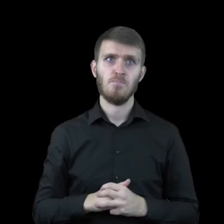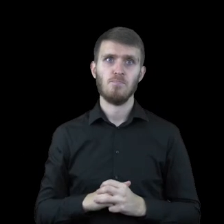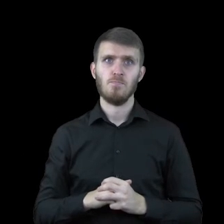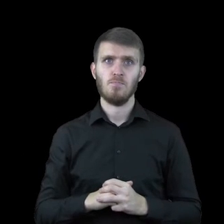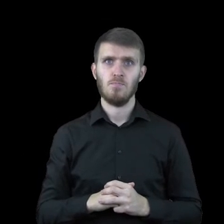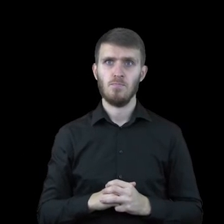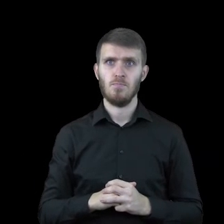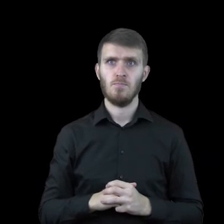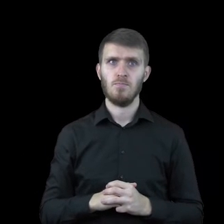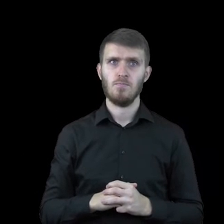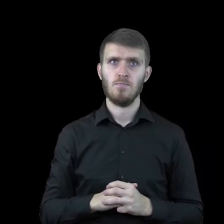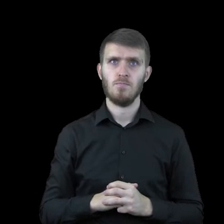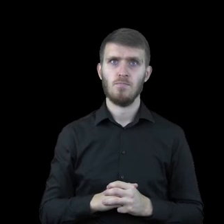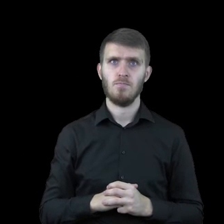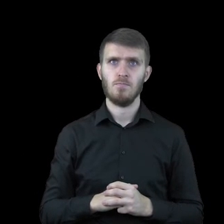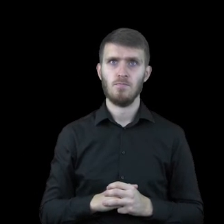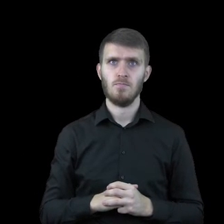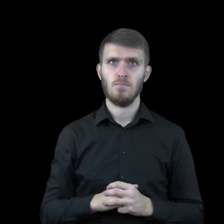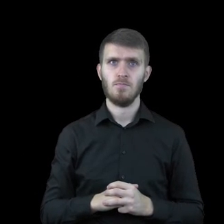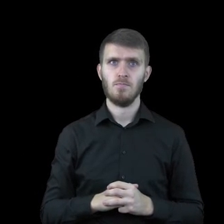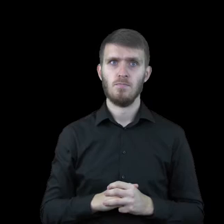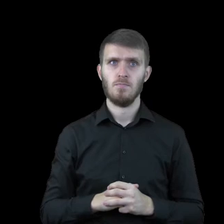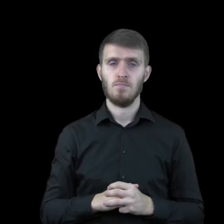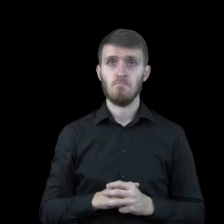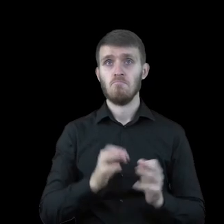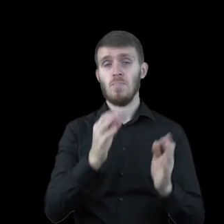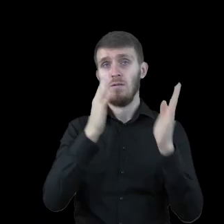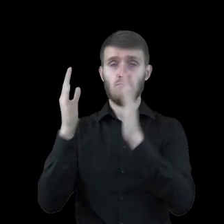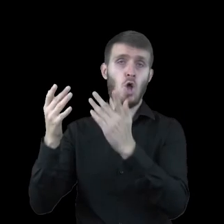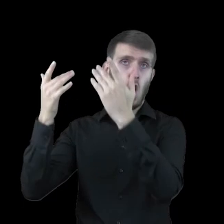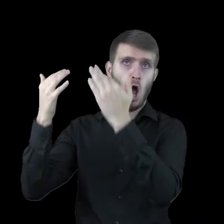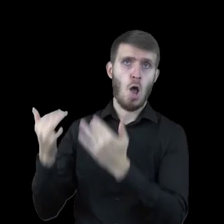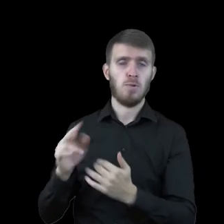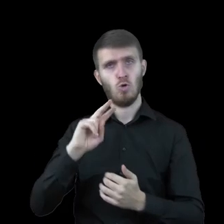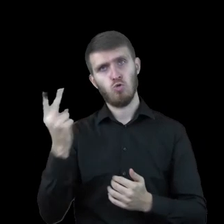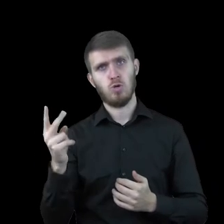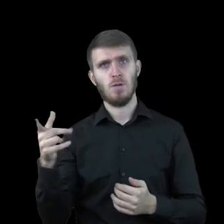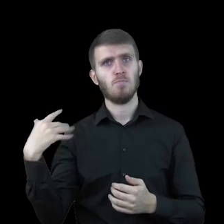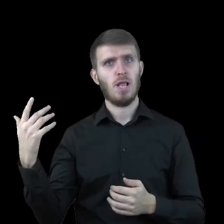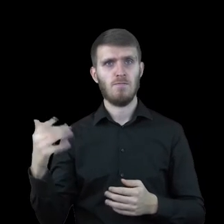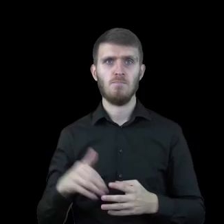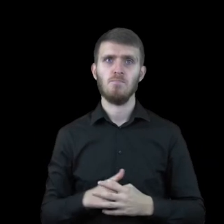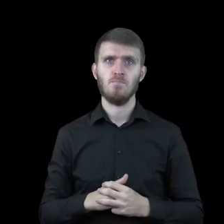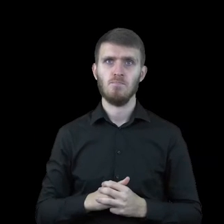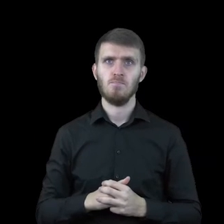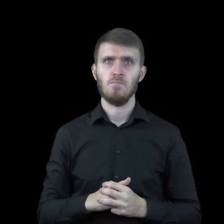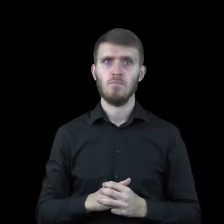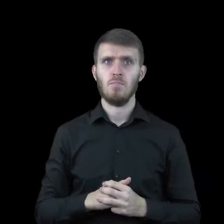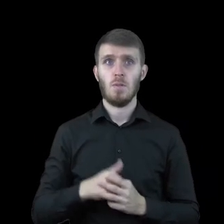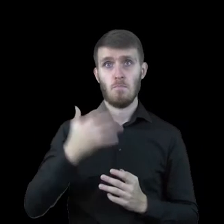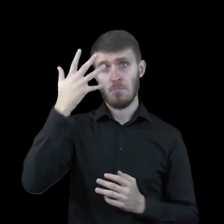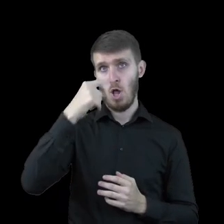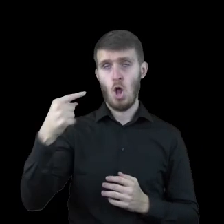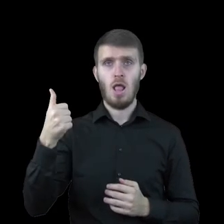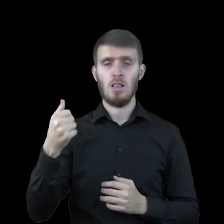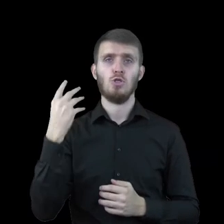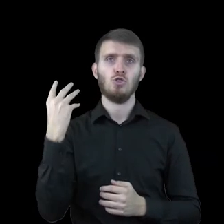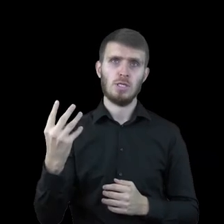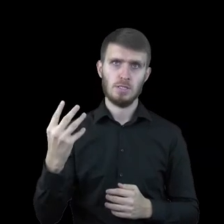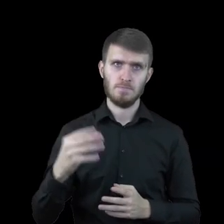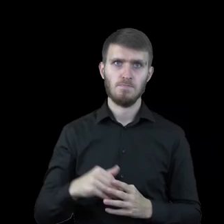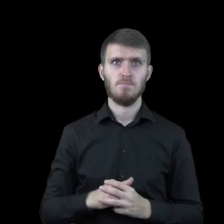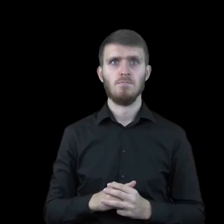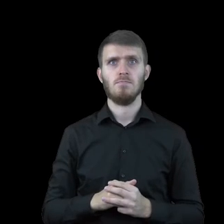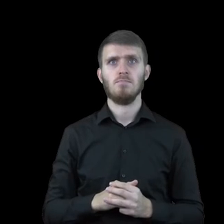kwadrat, bo 441 minus 441 da nam tutaj 0. A teraz jeszcze